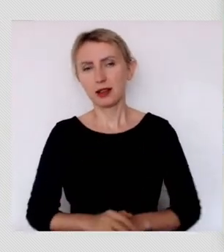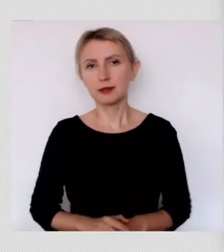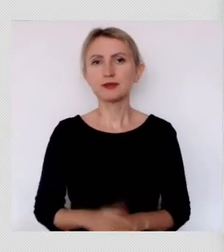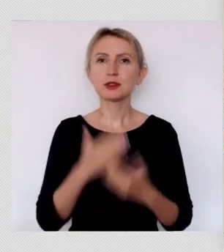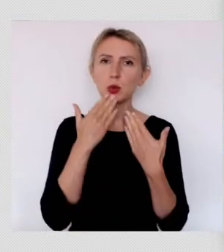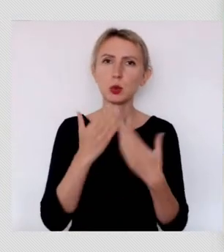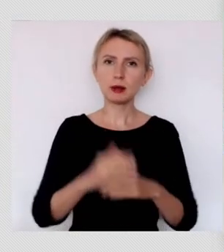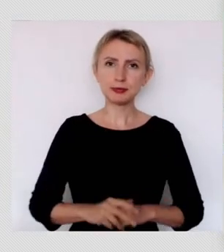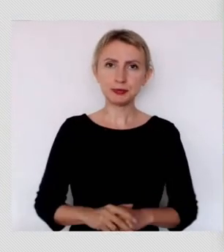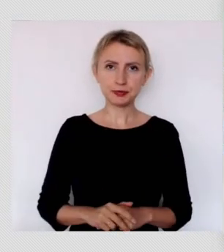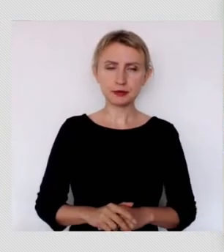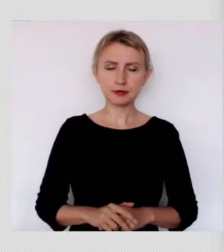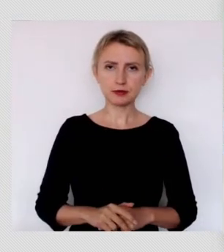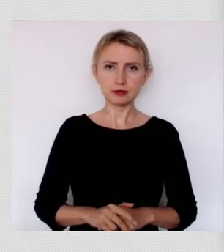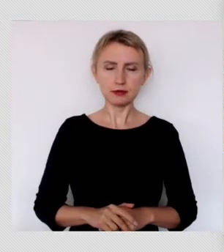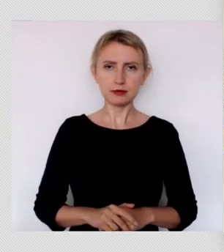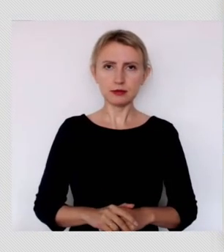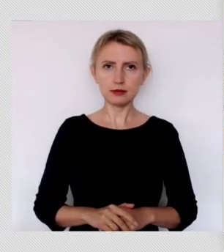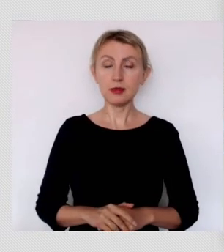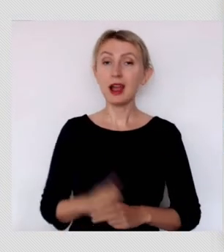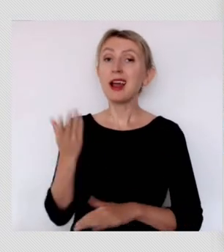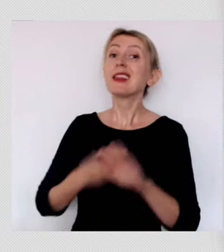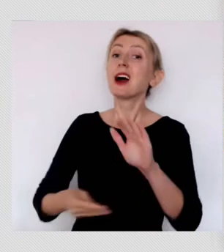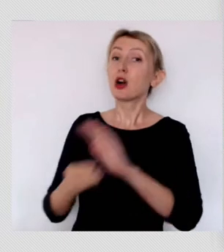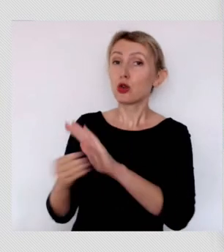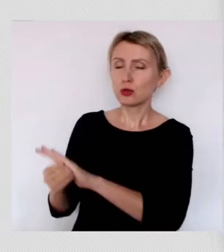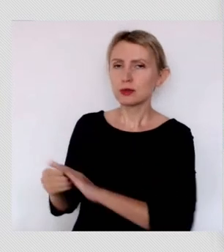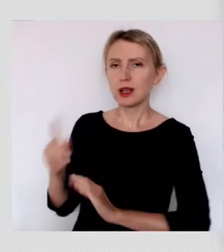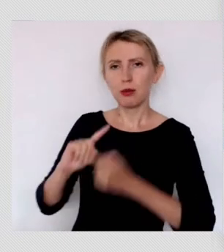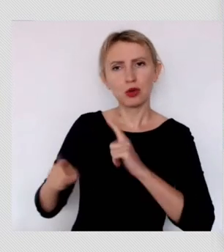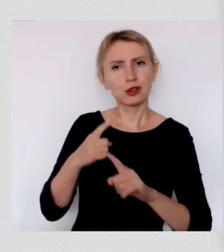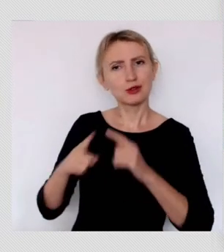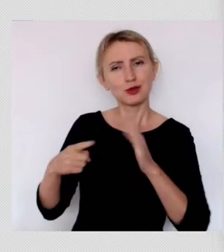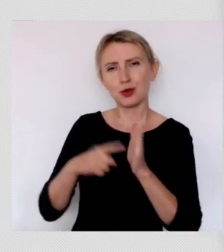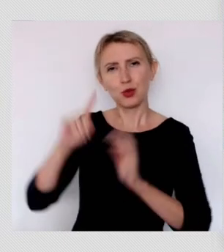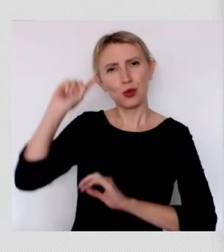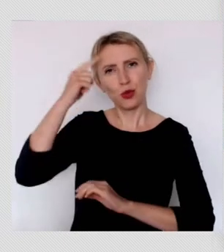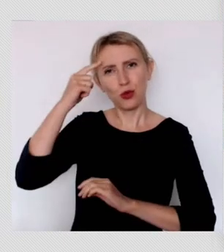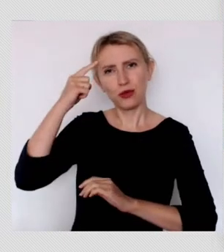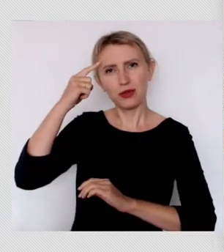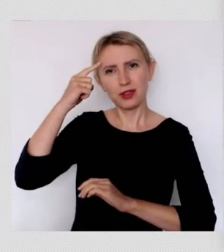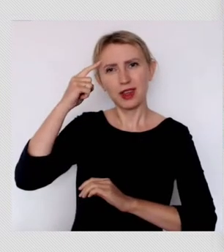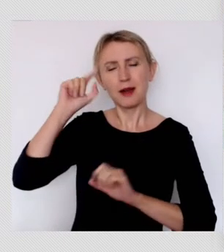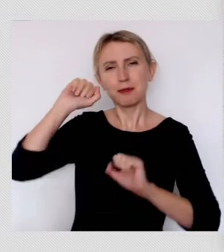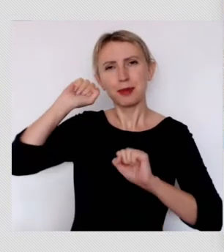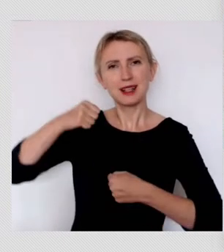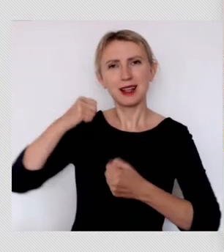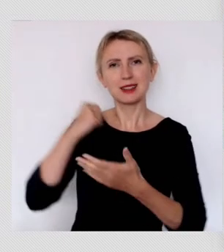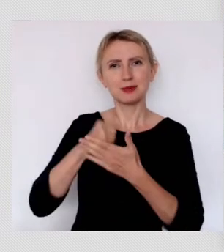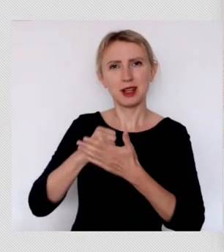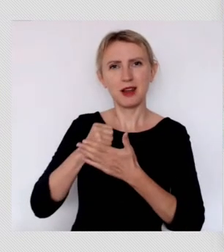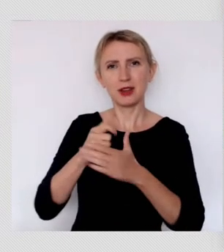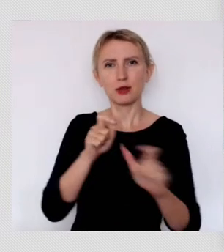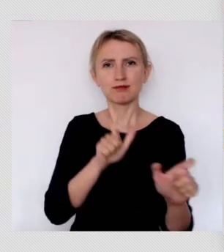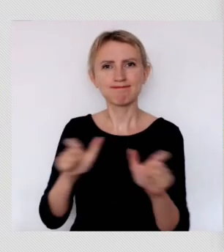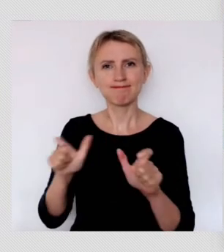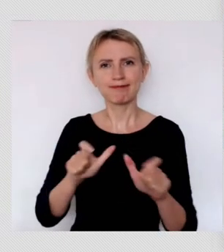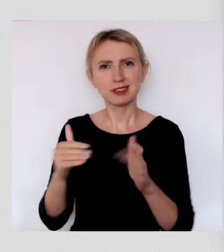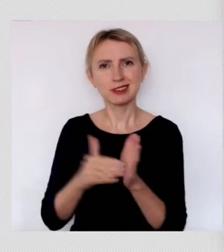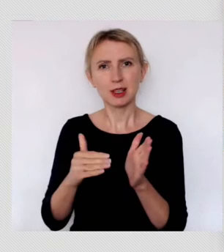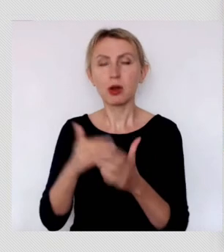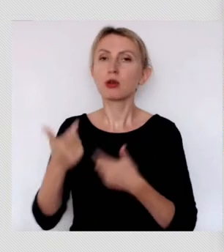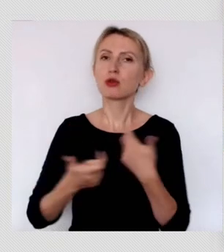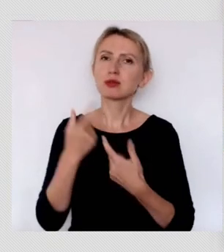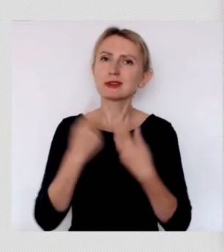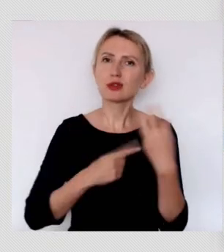bardzo. Bardzo dziękuję. Ta korupcja polityczna chyba jest najbardziej takim pilna do próby monitorowania, a